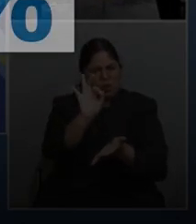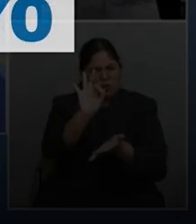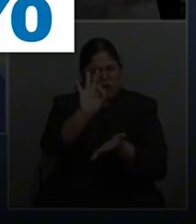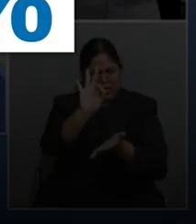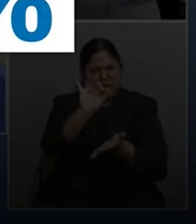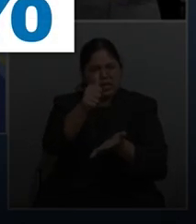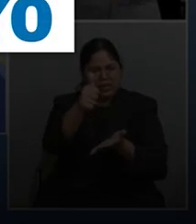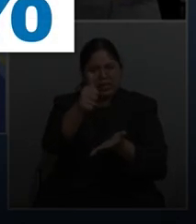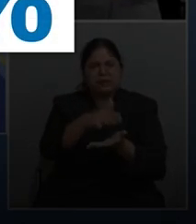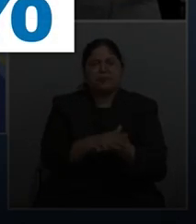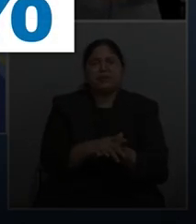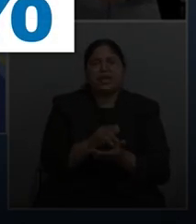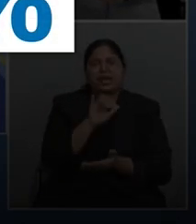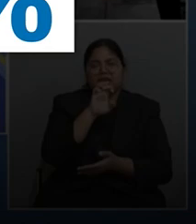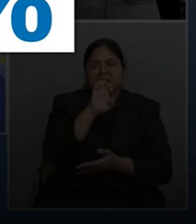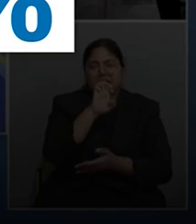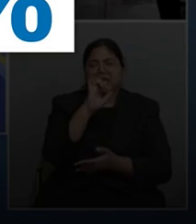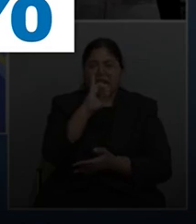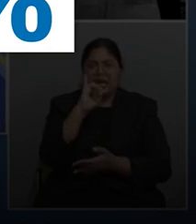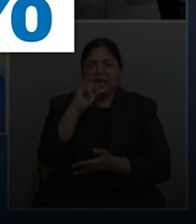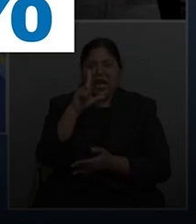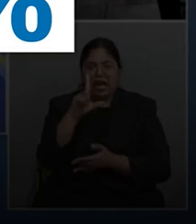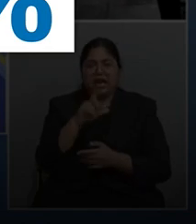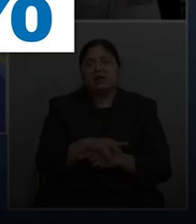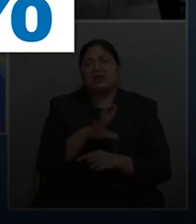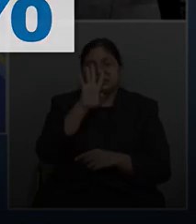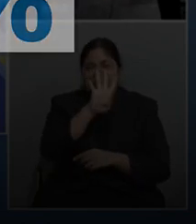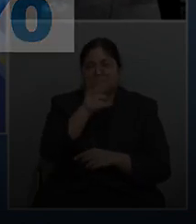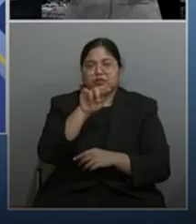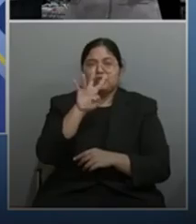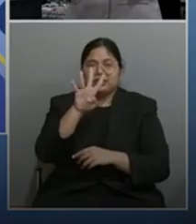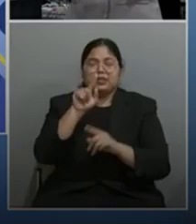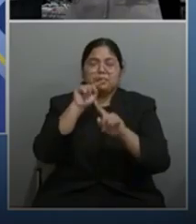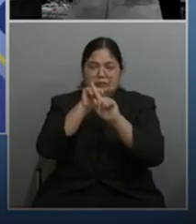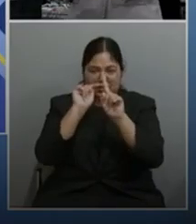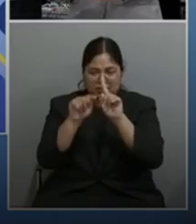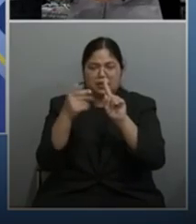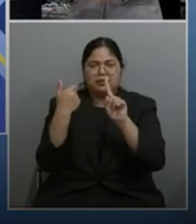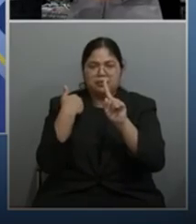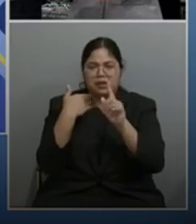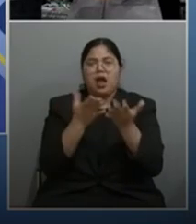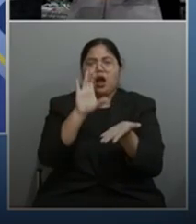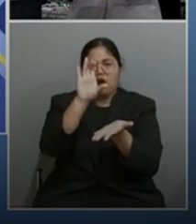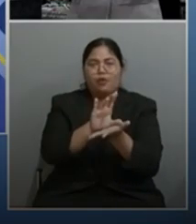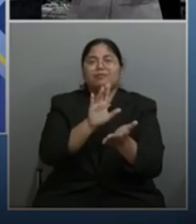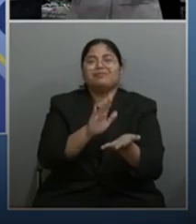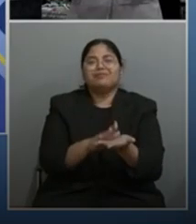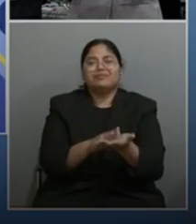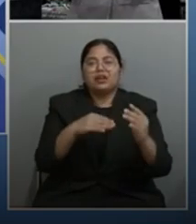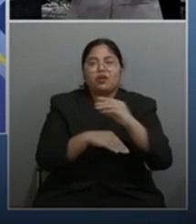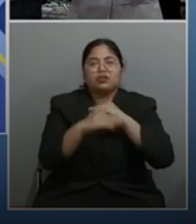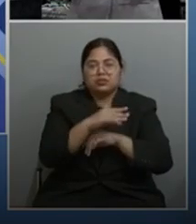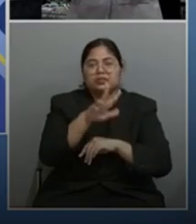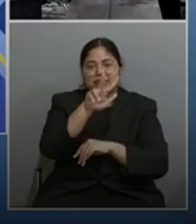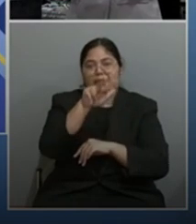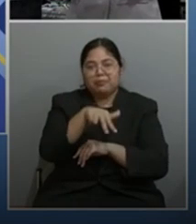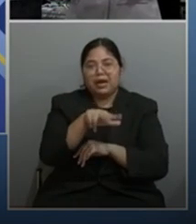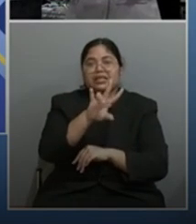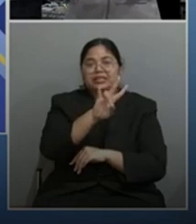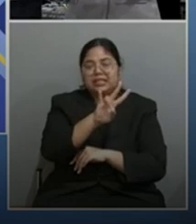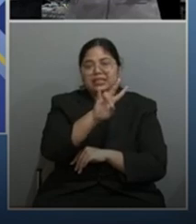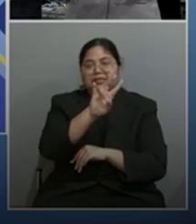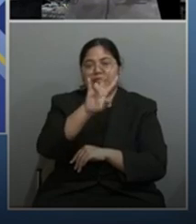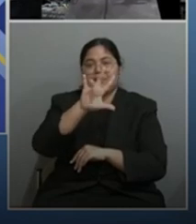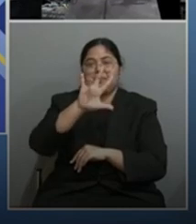EIRR อยู่ที่ 14.7%และกง่ปปมาณในการก่อสร้างทางสิ้นอยู่ที่ 3,75